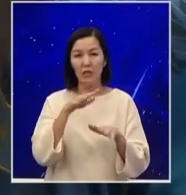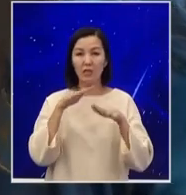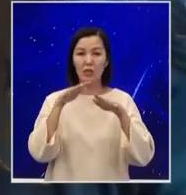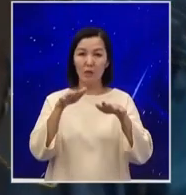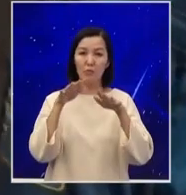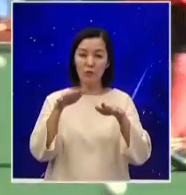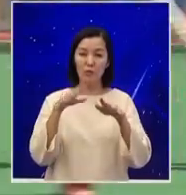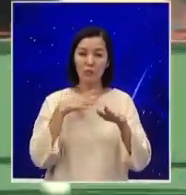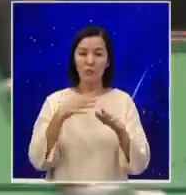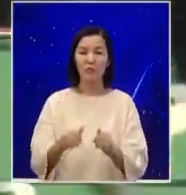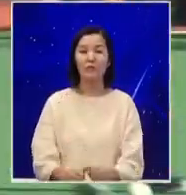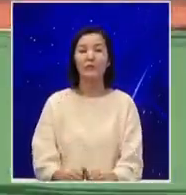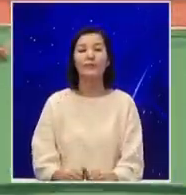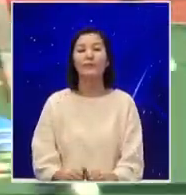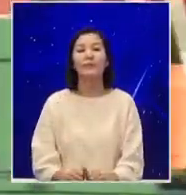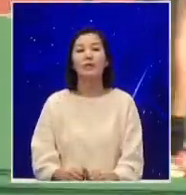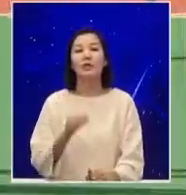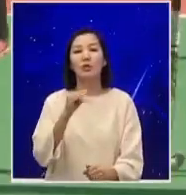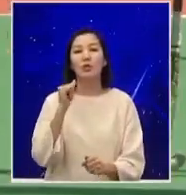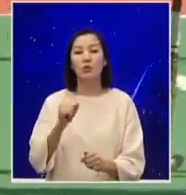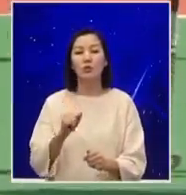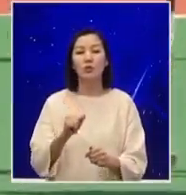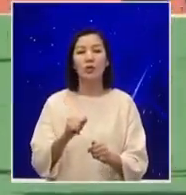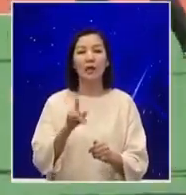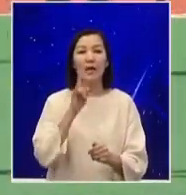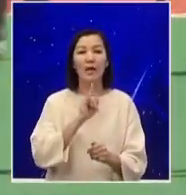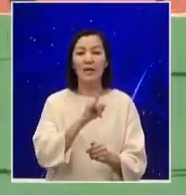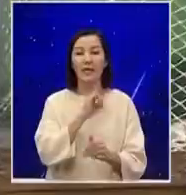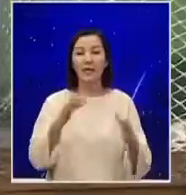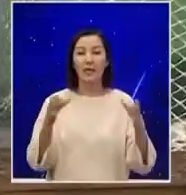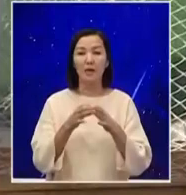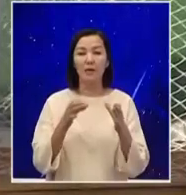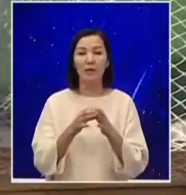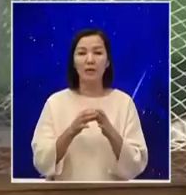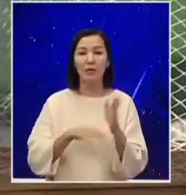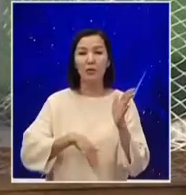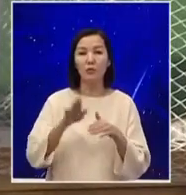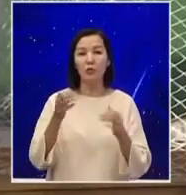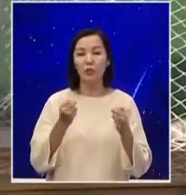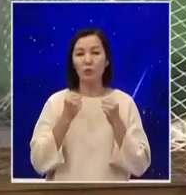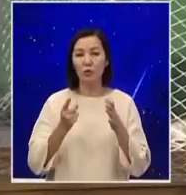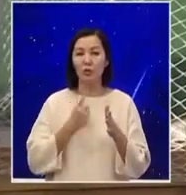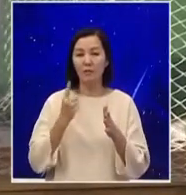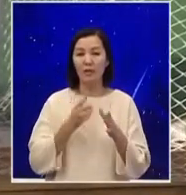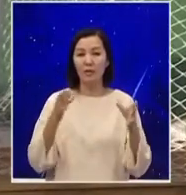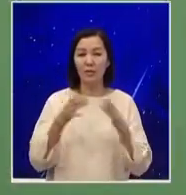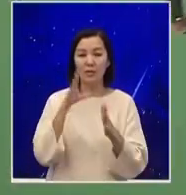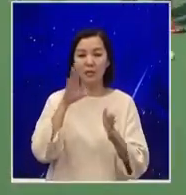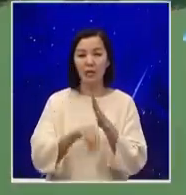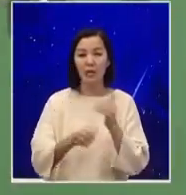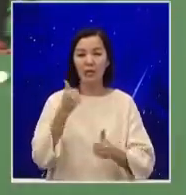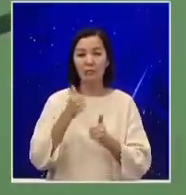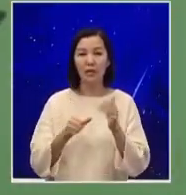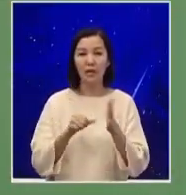жақсы өнер көрсетті. Жетісу өңірінің әйелдер құрама командасы да білгеннен жаңылған жоқ. Дені спорт шеберлерімен жасақталған жерлестеріміз чемпионаттағы